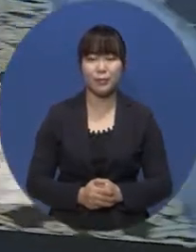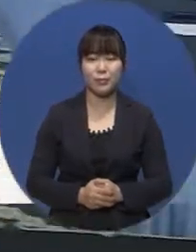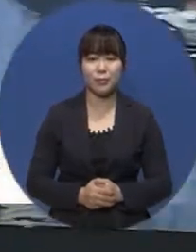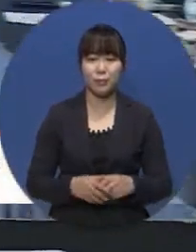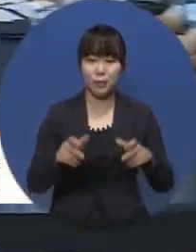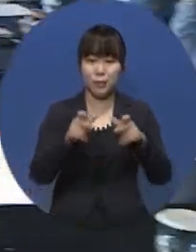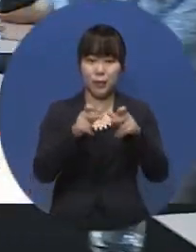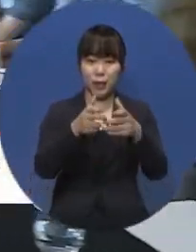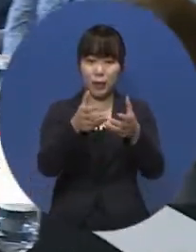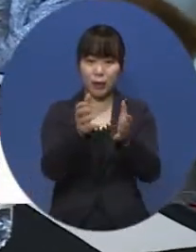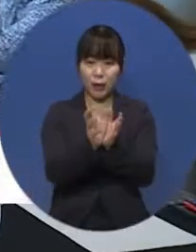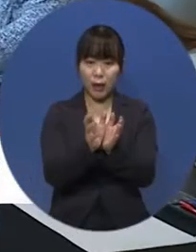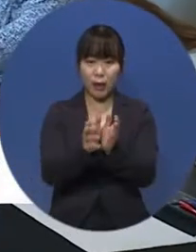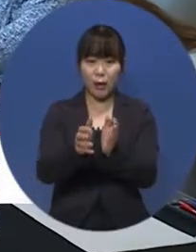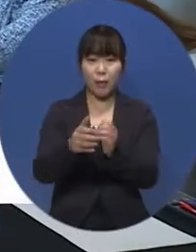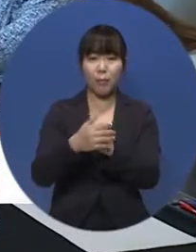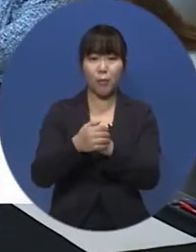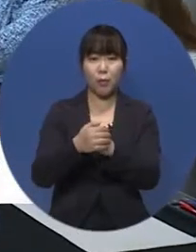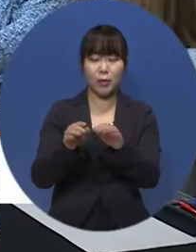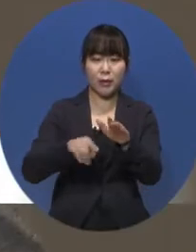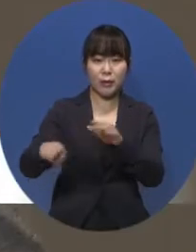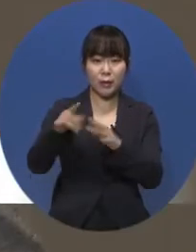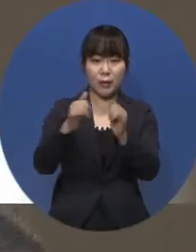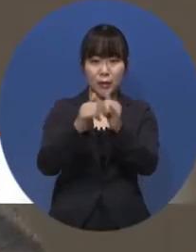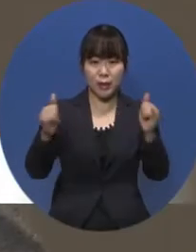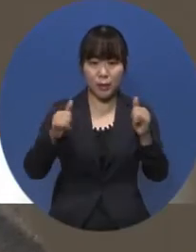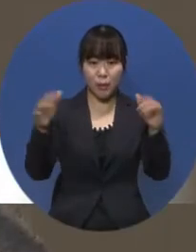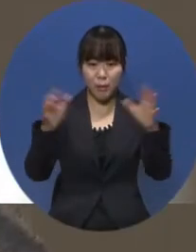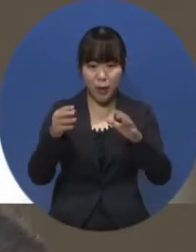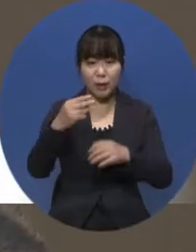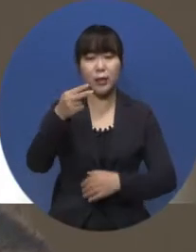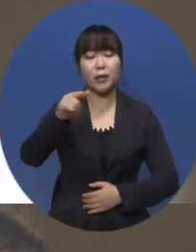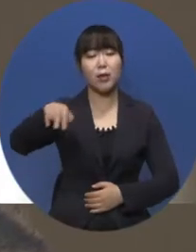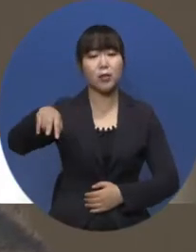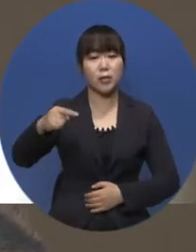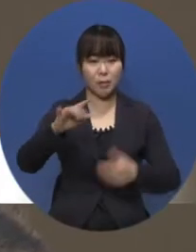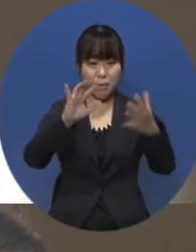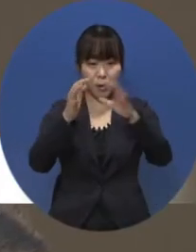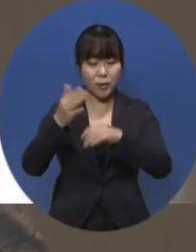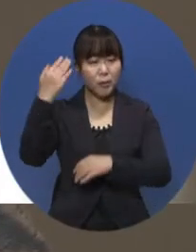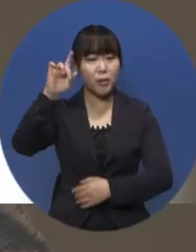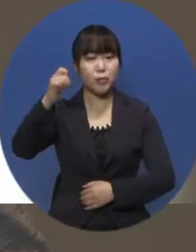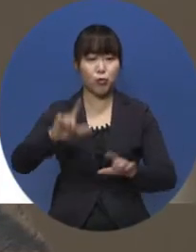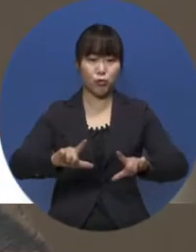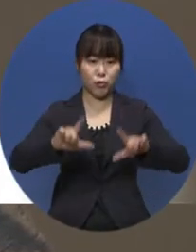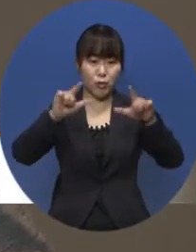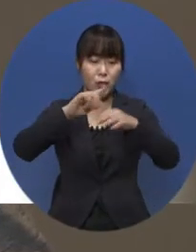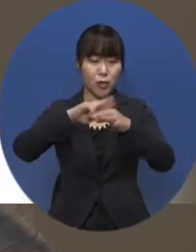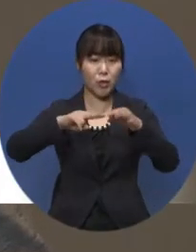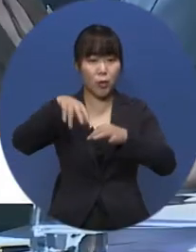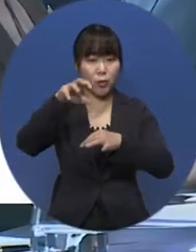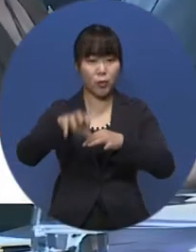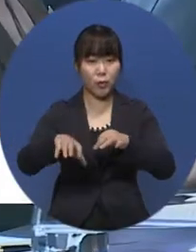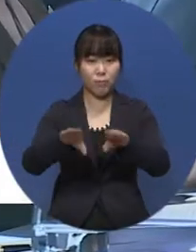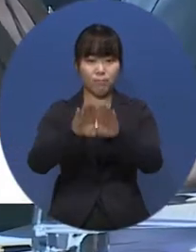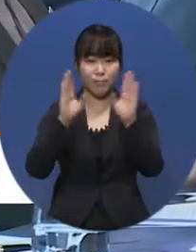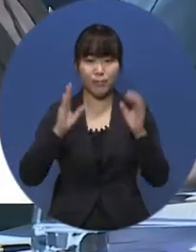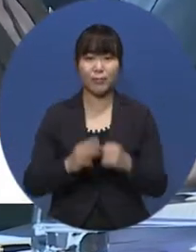장애계 리더들의 모임, 제2차 장애인 리더스 포럼이 지난 16일 여의도 켄싱턴 호텔에서